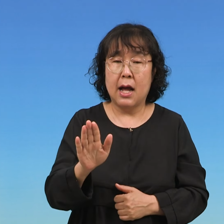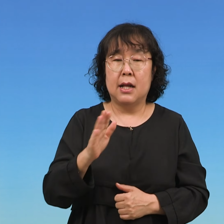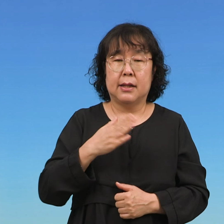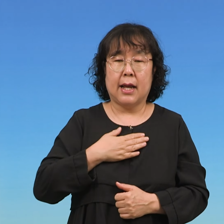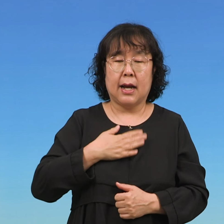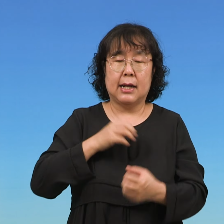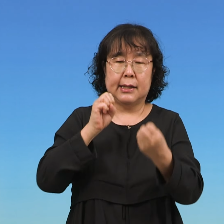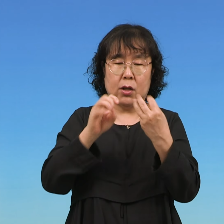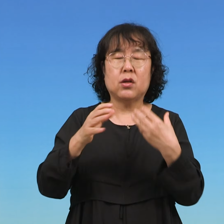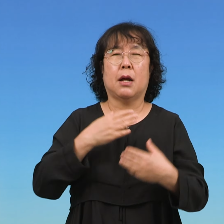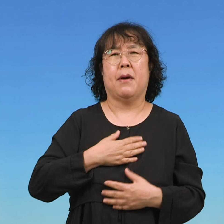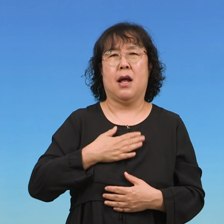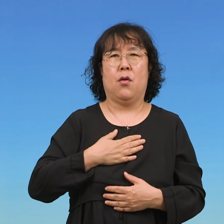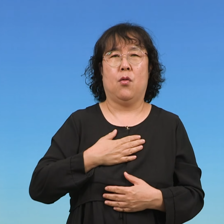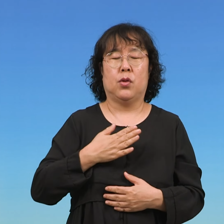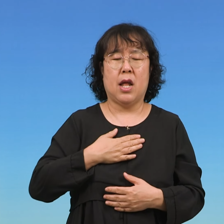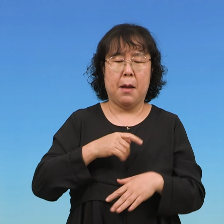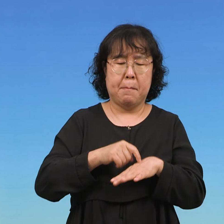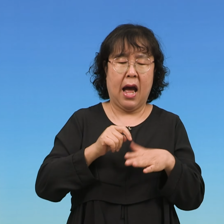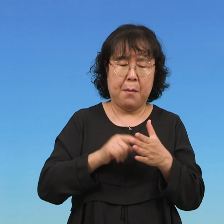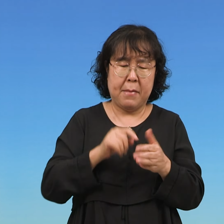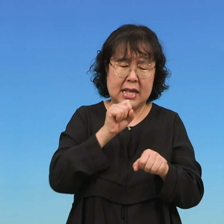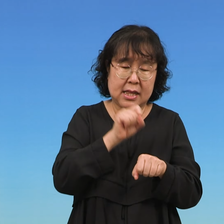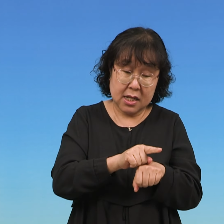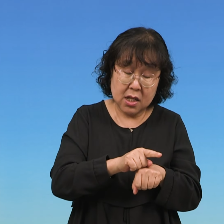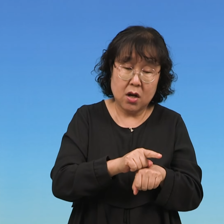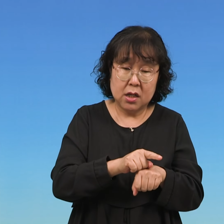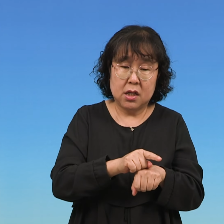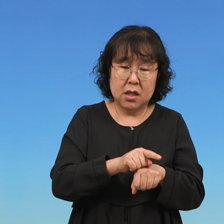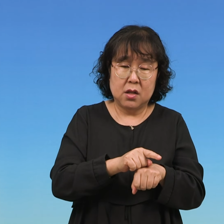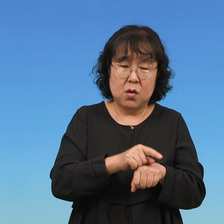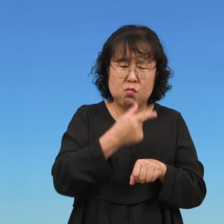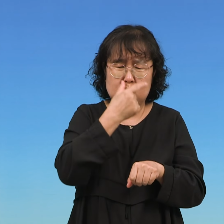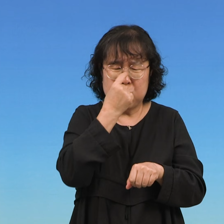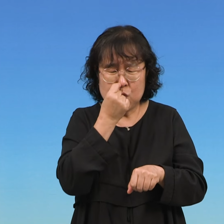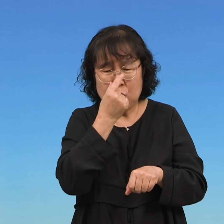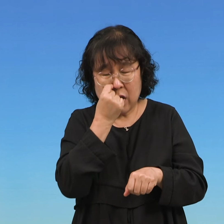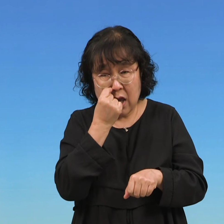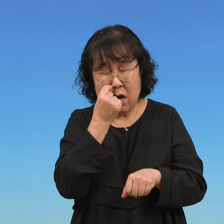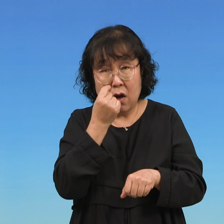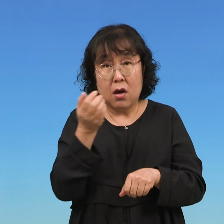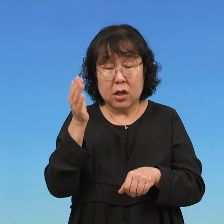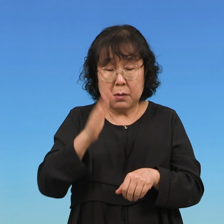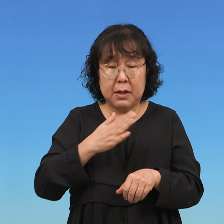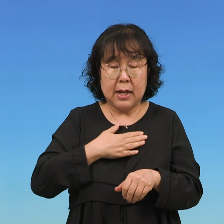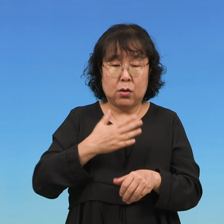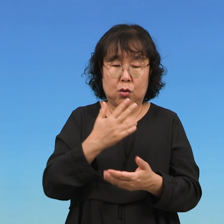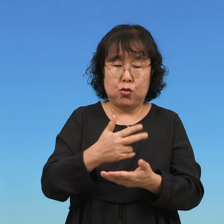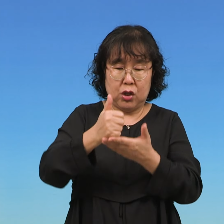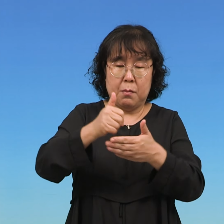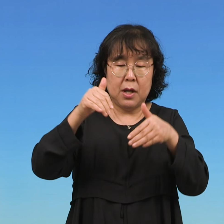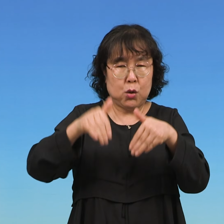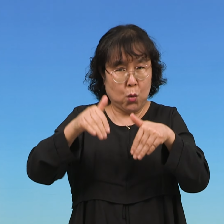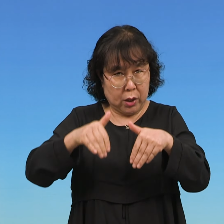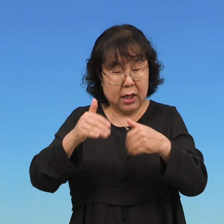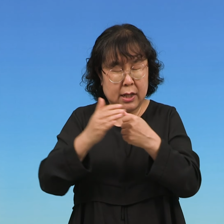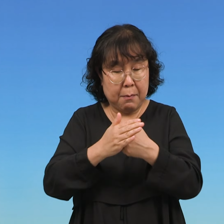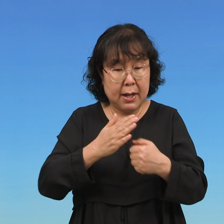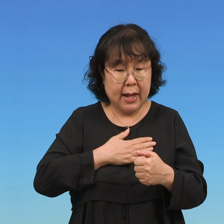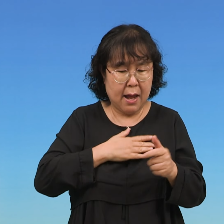정답은 알거든요 내 본능은 미숙해서 그렇지만 결국은 저도 주의 종으로서